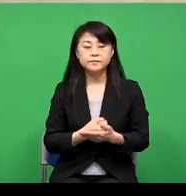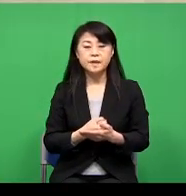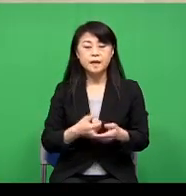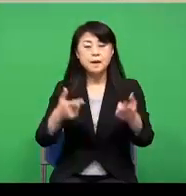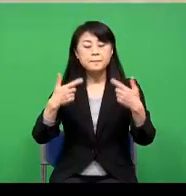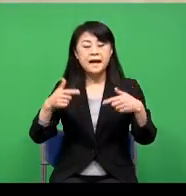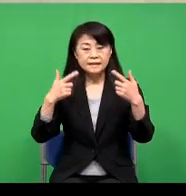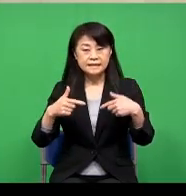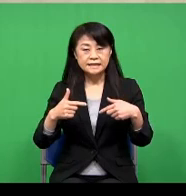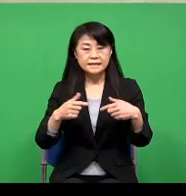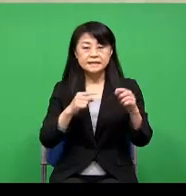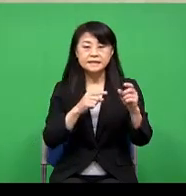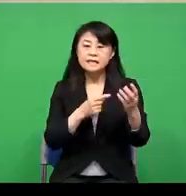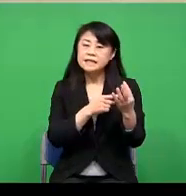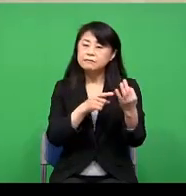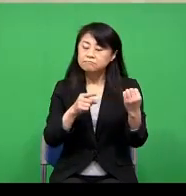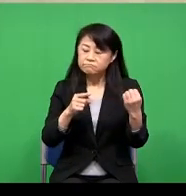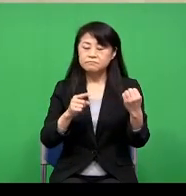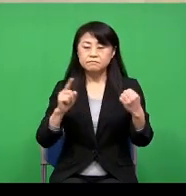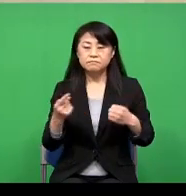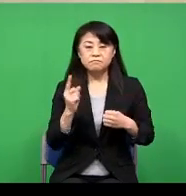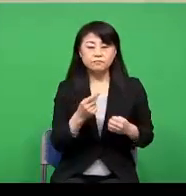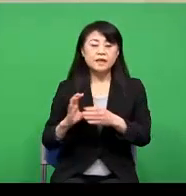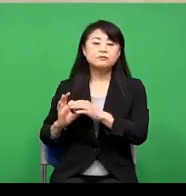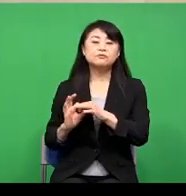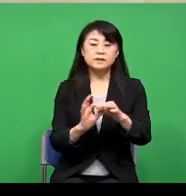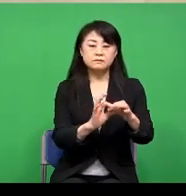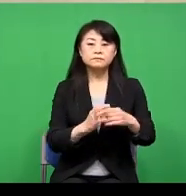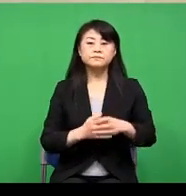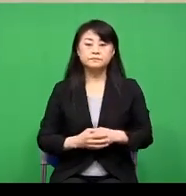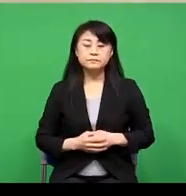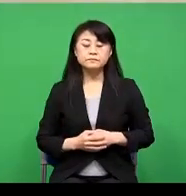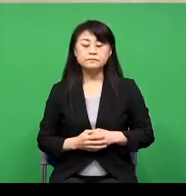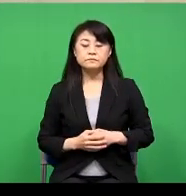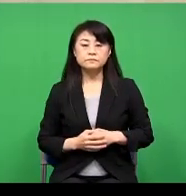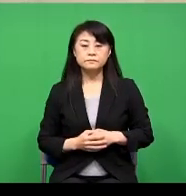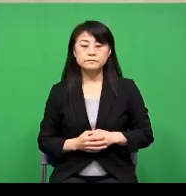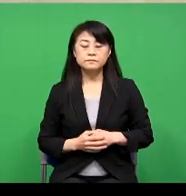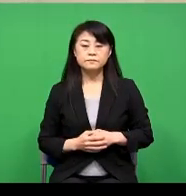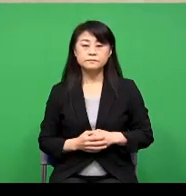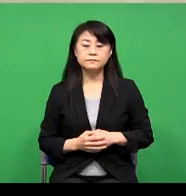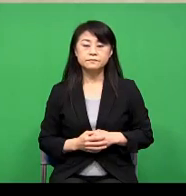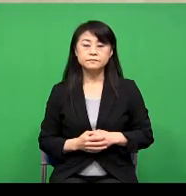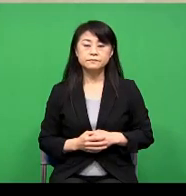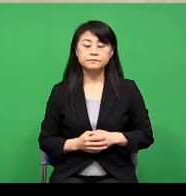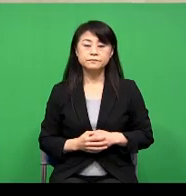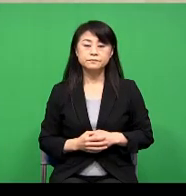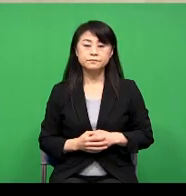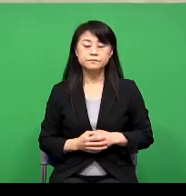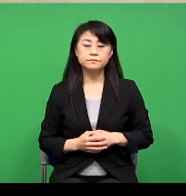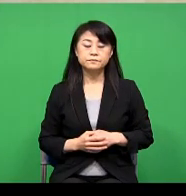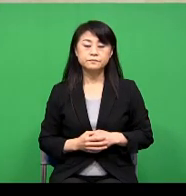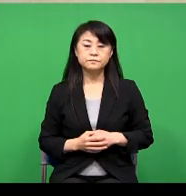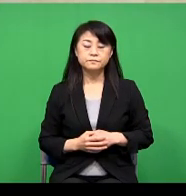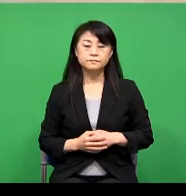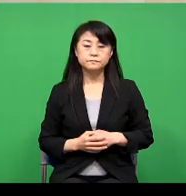まあ、あの皆様の方もおのずから数字は分かると思いますが、どうしても特定の市にですね、まあ、相当集中して8